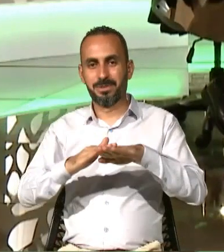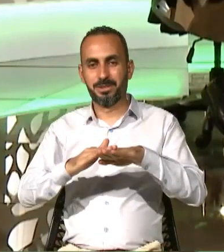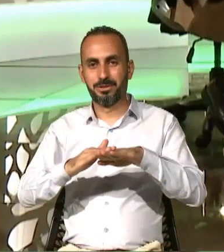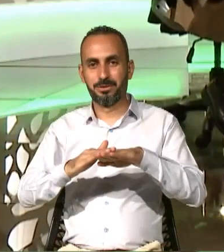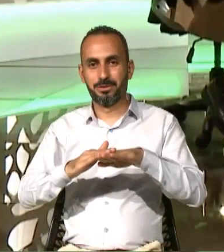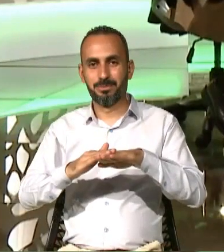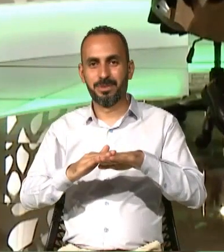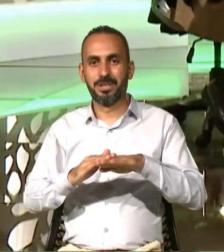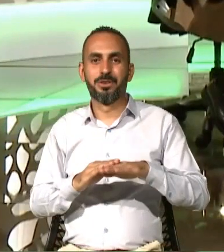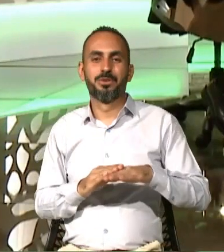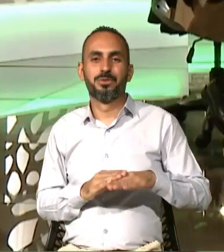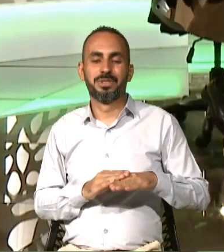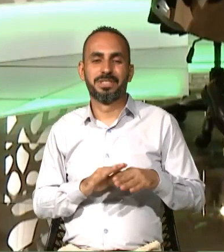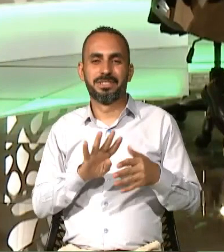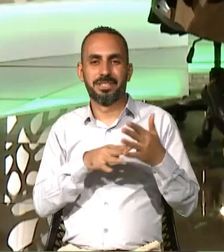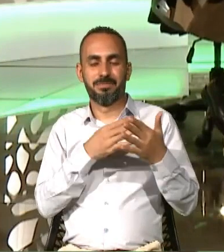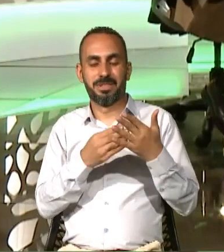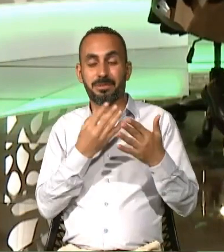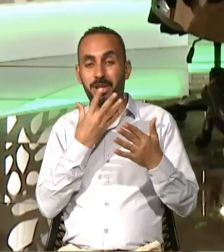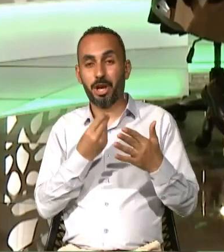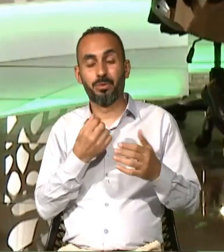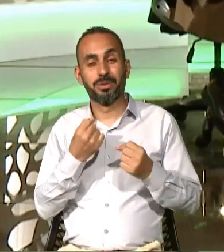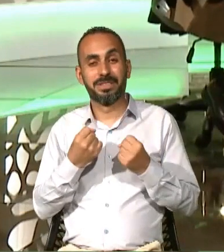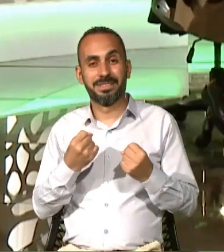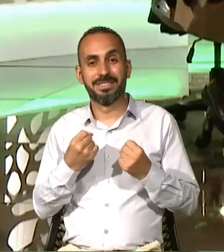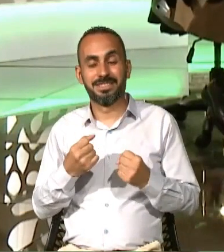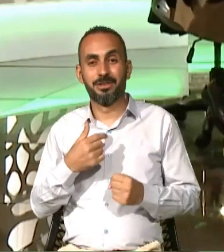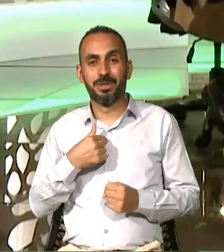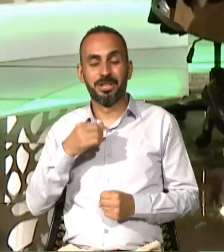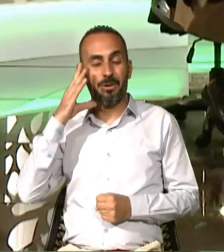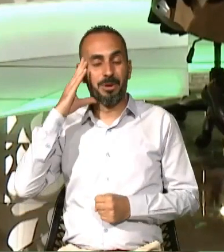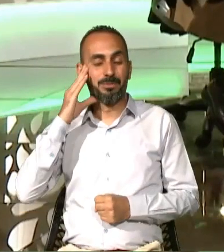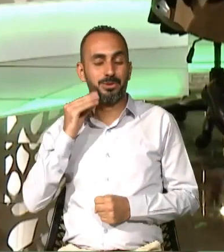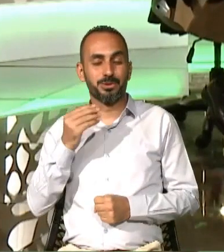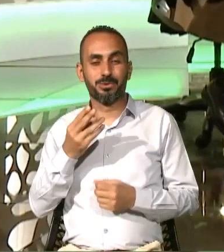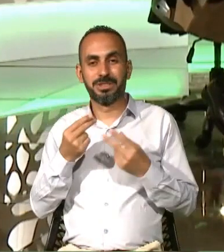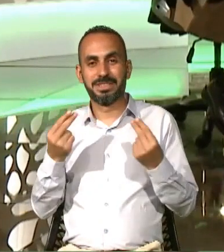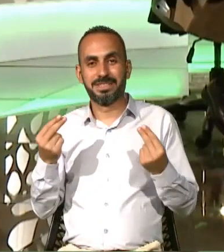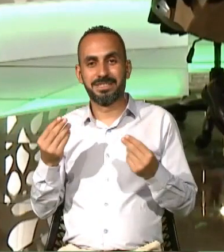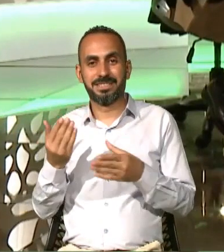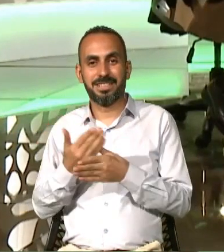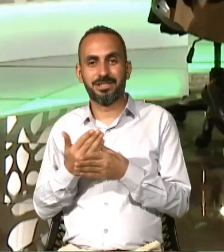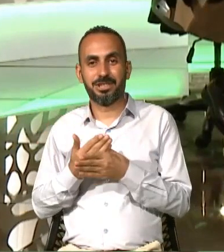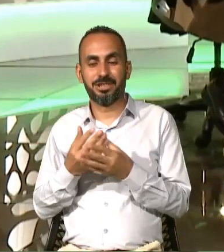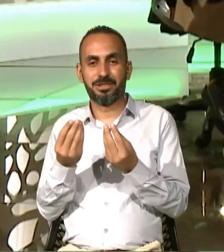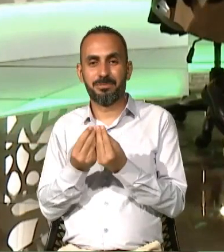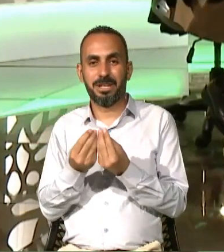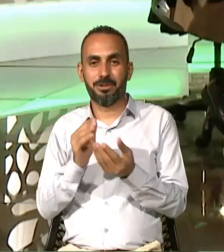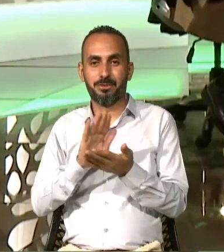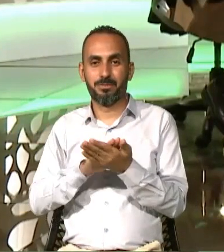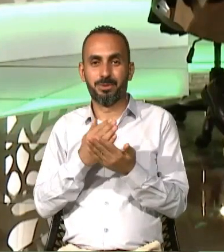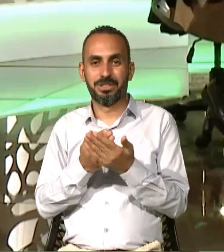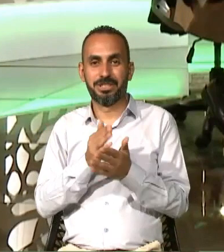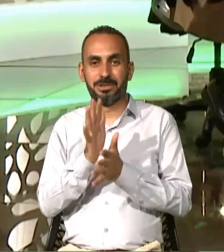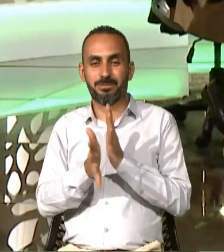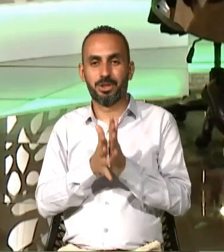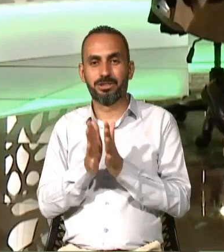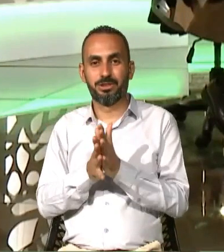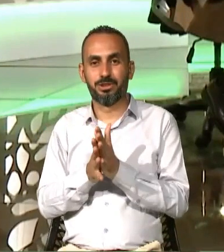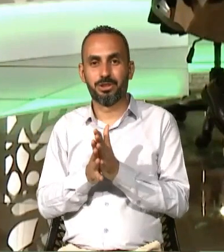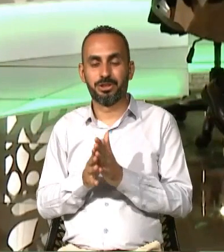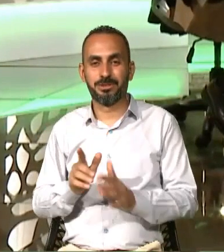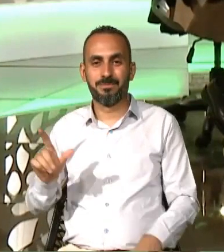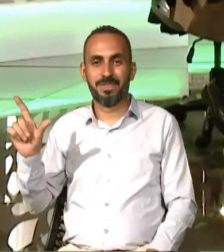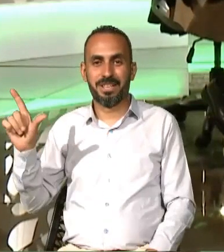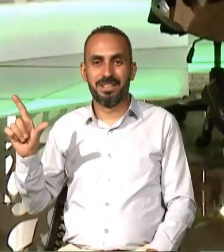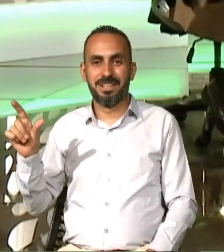حلقه رائعه جدا حقيقي وانا كمان فخور ان معاكم الاستاذ رامز وهو بيترجم